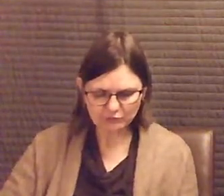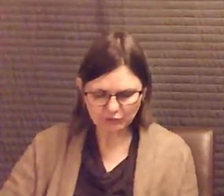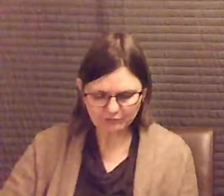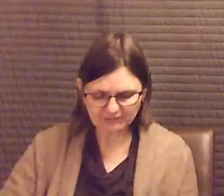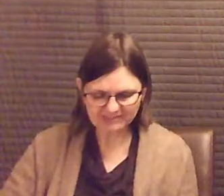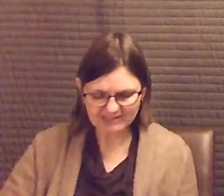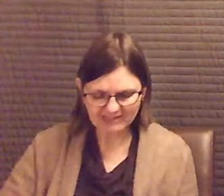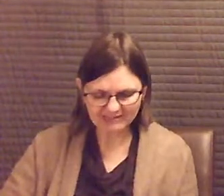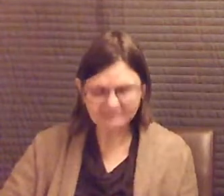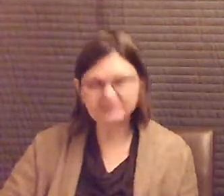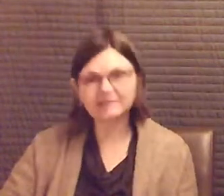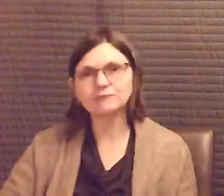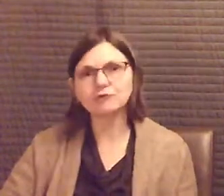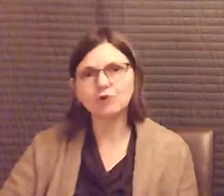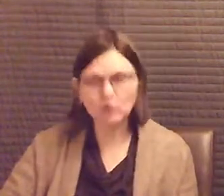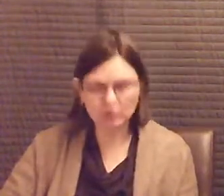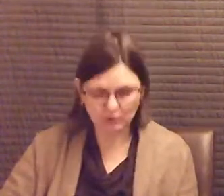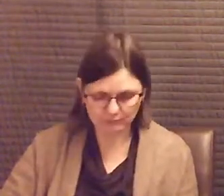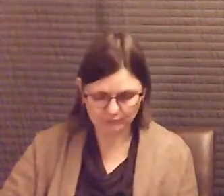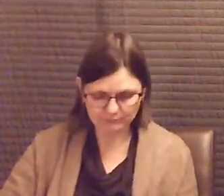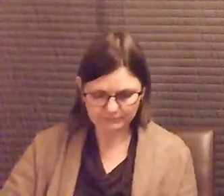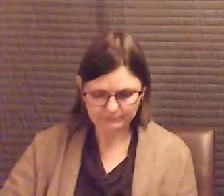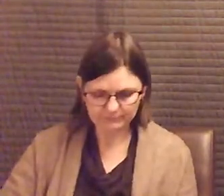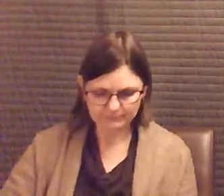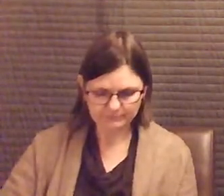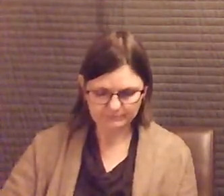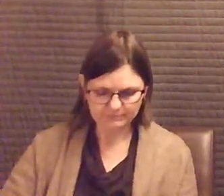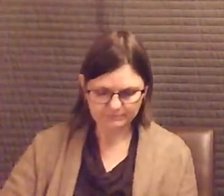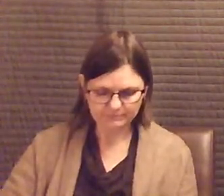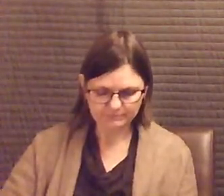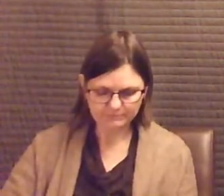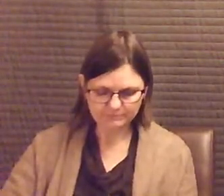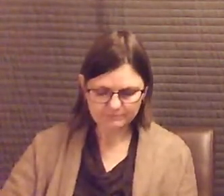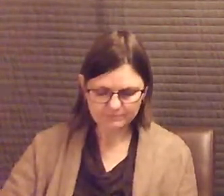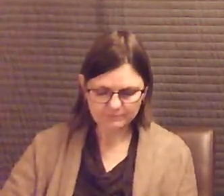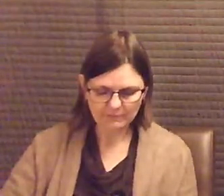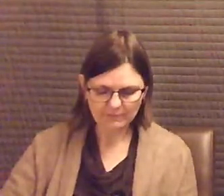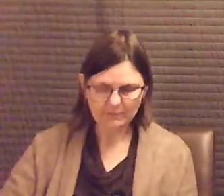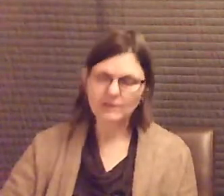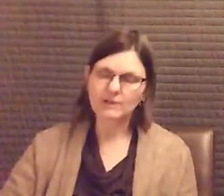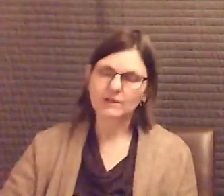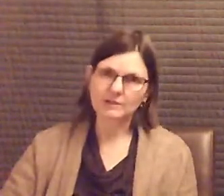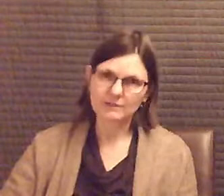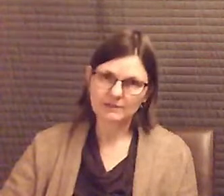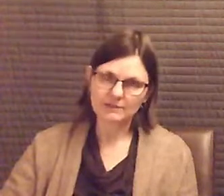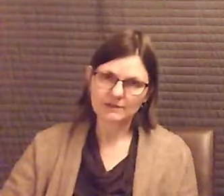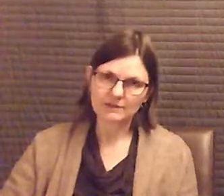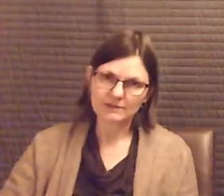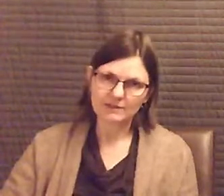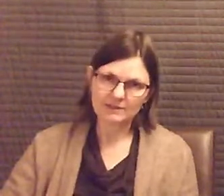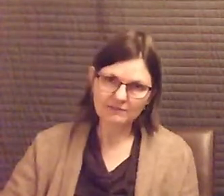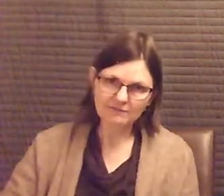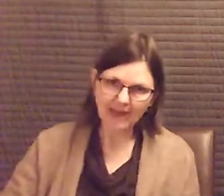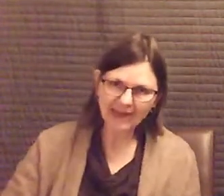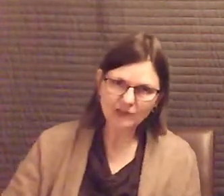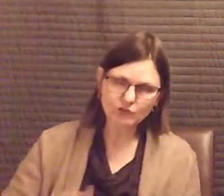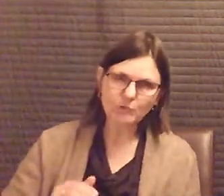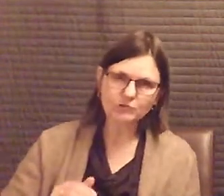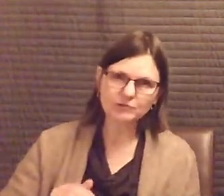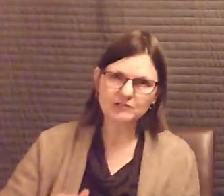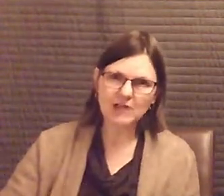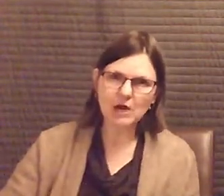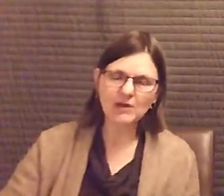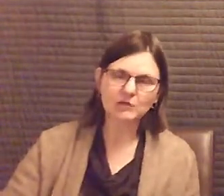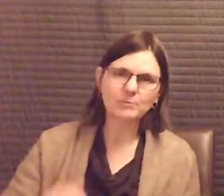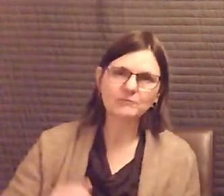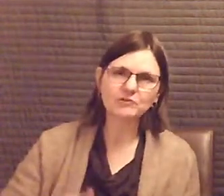jullie verdorven slechtheid van zijn vol ongeloof wat jullie vieren sister terras en real en de woorden die weigert op